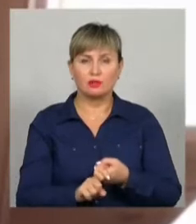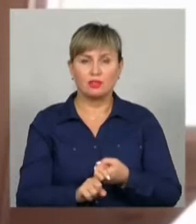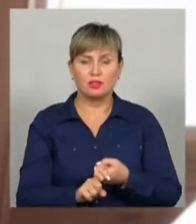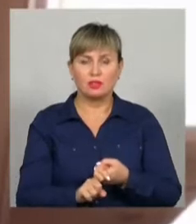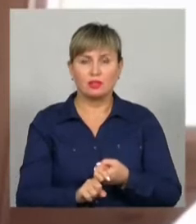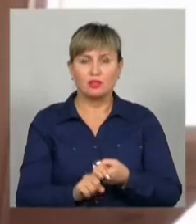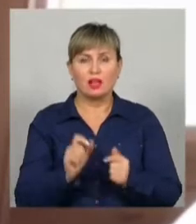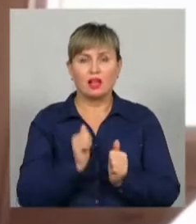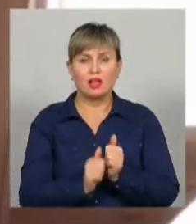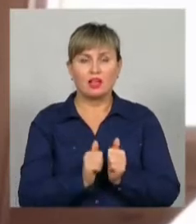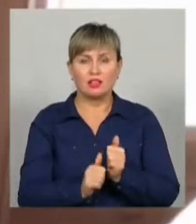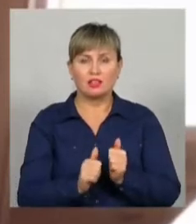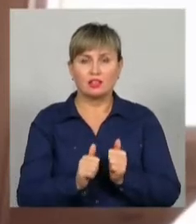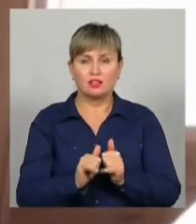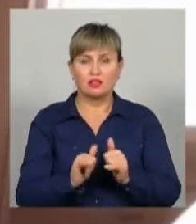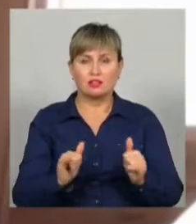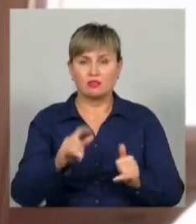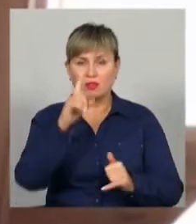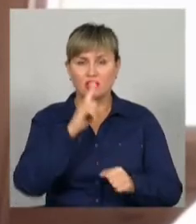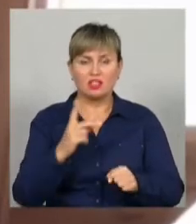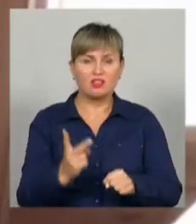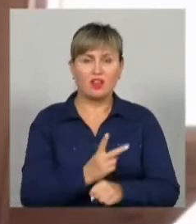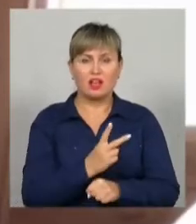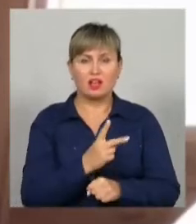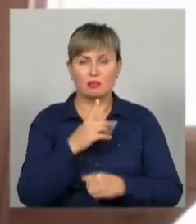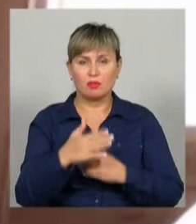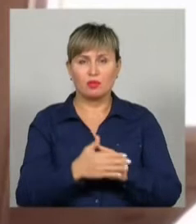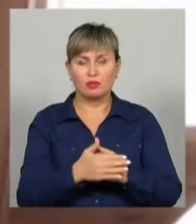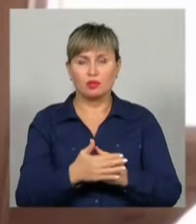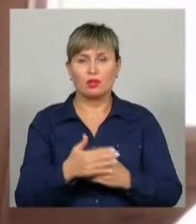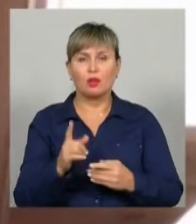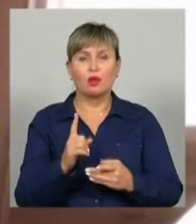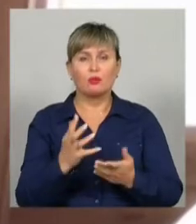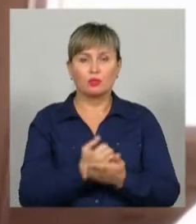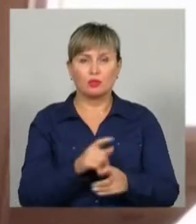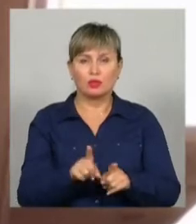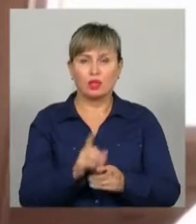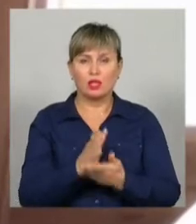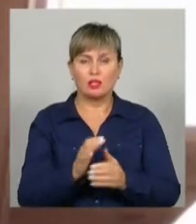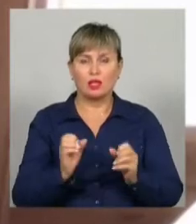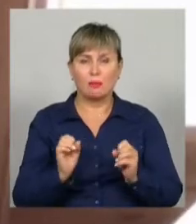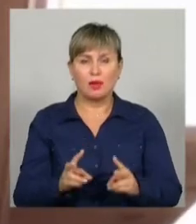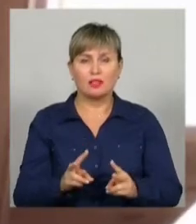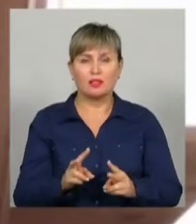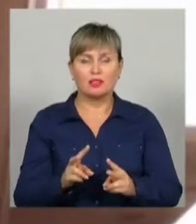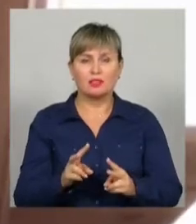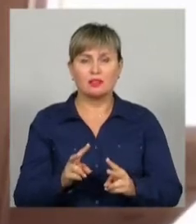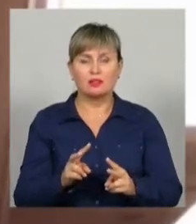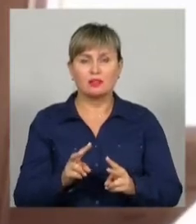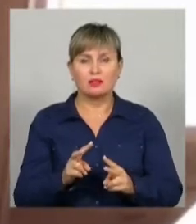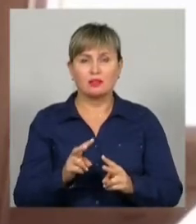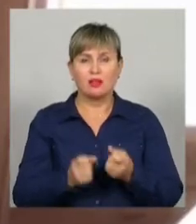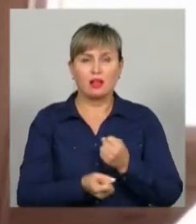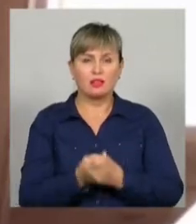каждые два раза в месяц приблизительно. Вот. Но почему он вызвал такую настороженность? Дело в том, что, как оказалось,